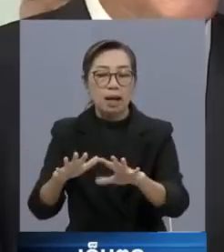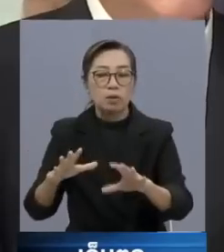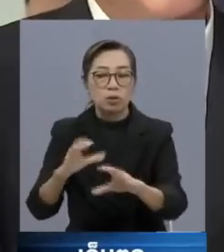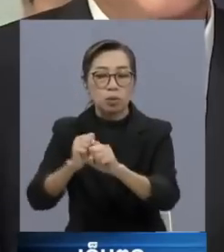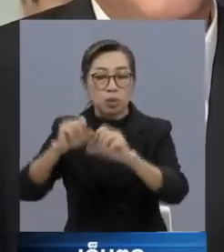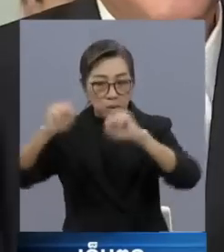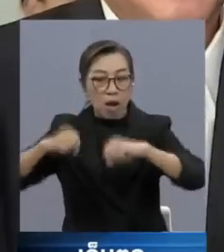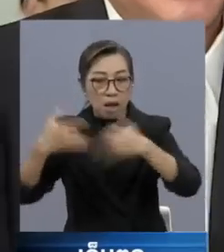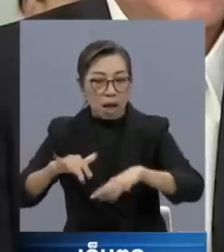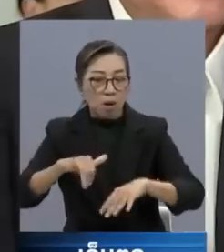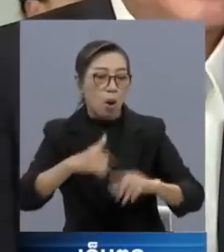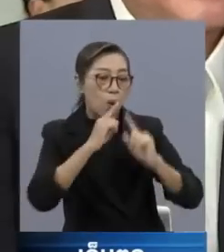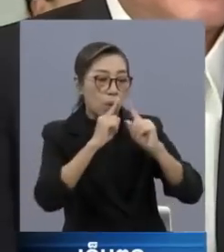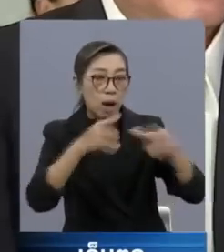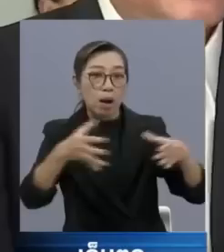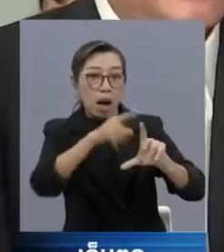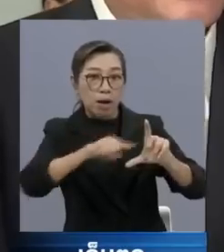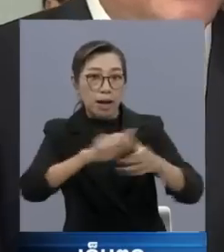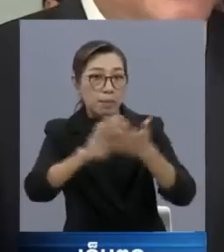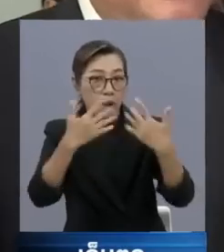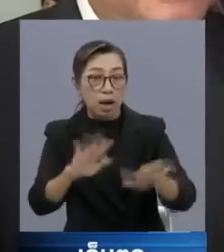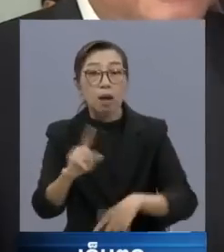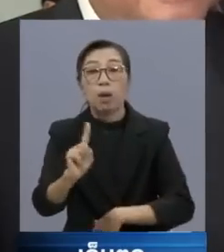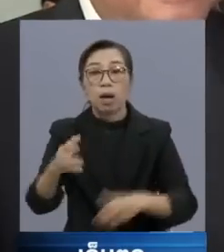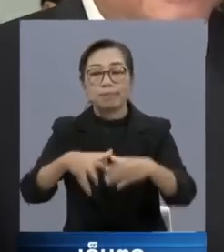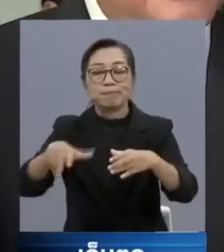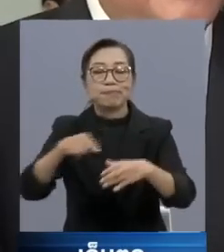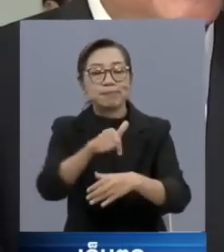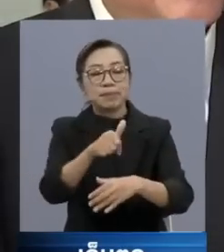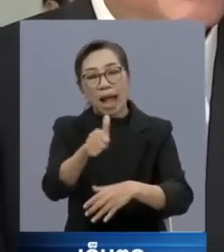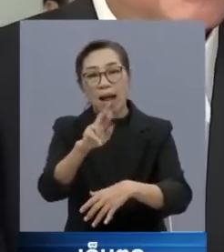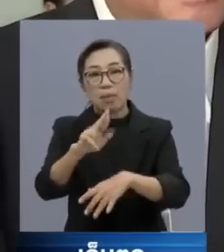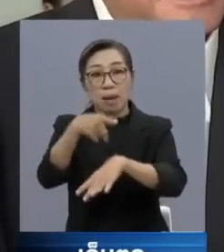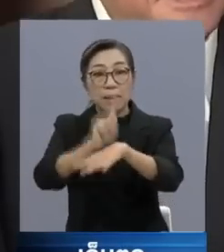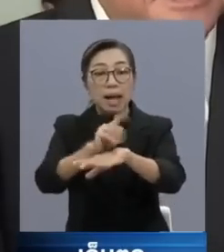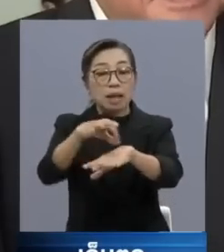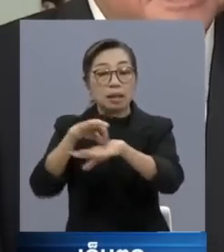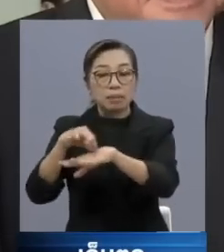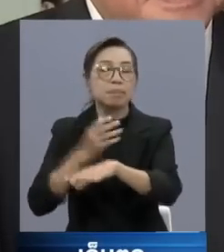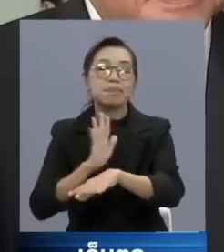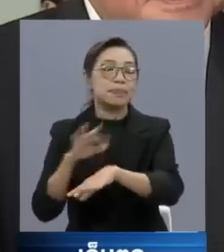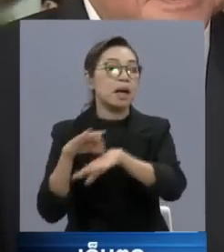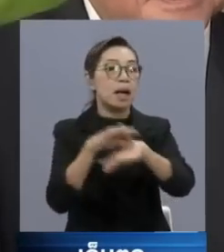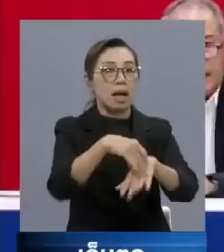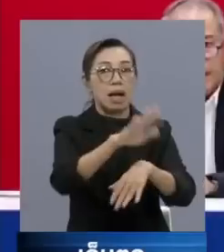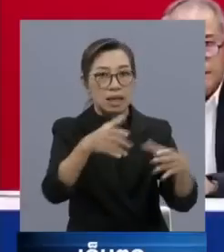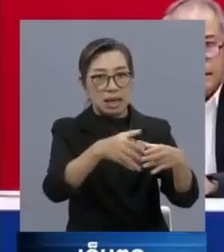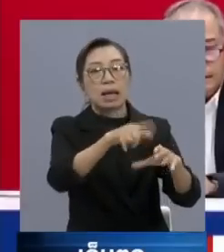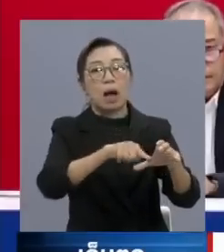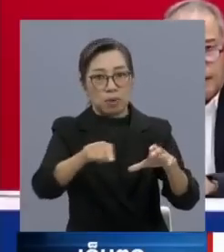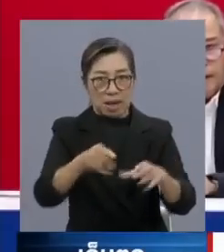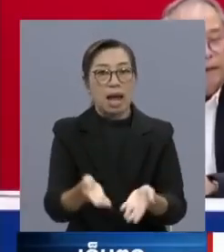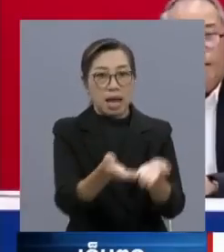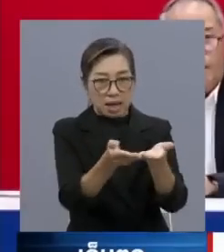ารือกับพรรคก้าวไกลเสร็จสิ้นแล้วนะคะสรุปก็คือพรรคเพื่อไทยจะยอมถอยตำแหน่งประธานสภาให้กับพรรคก้าวไกลนะคะมีรายง